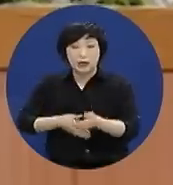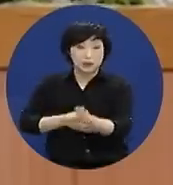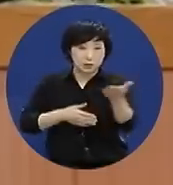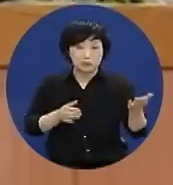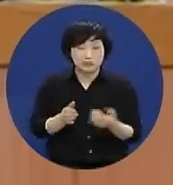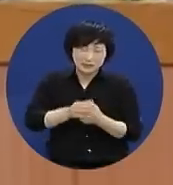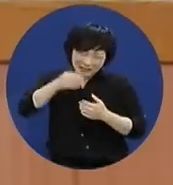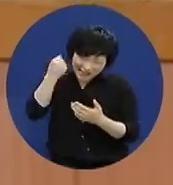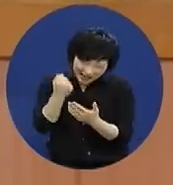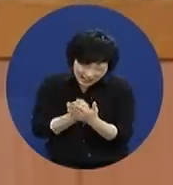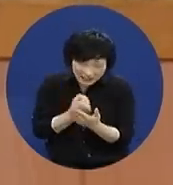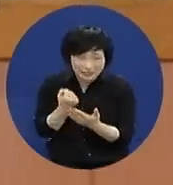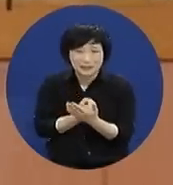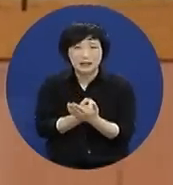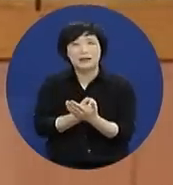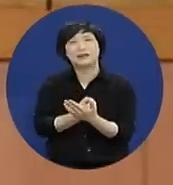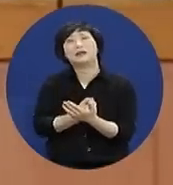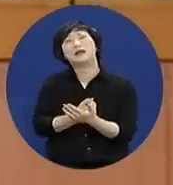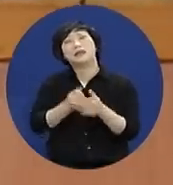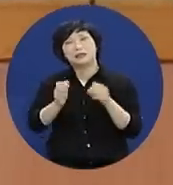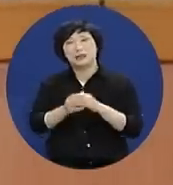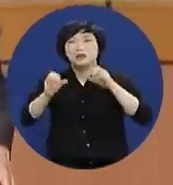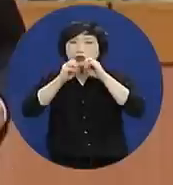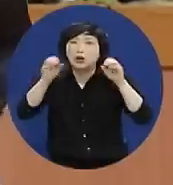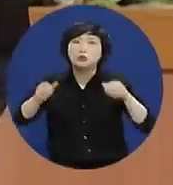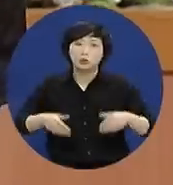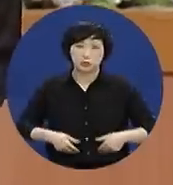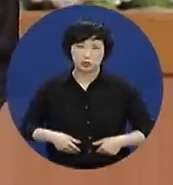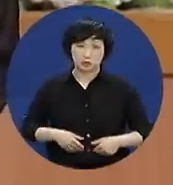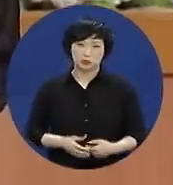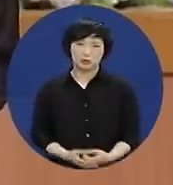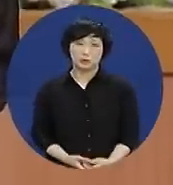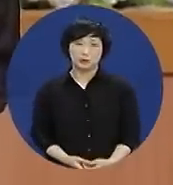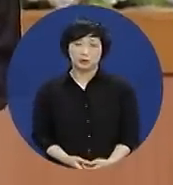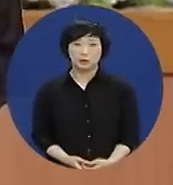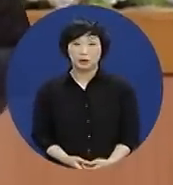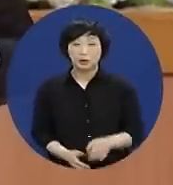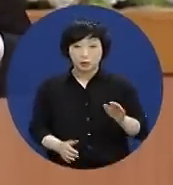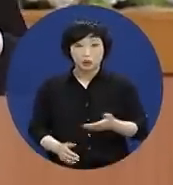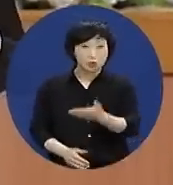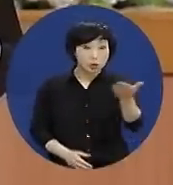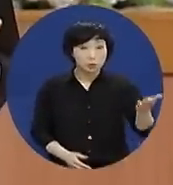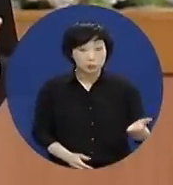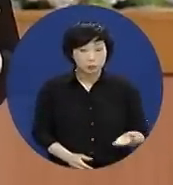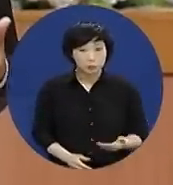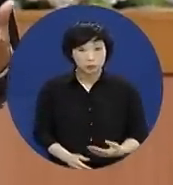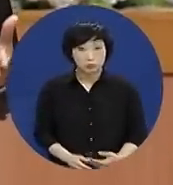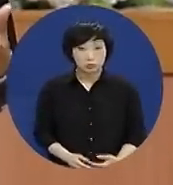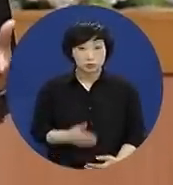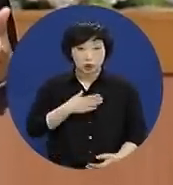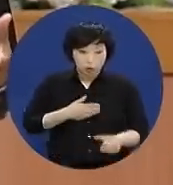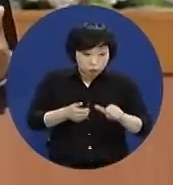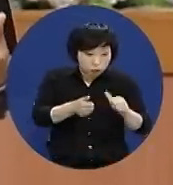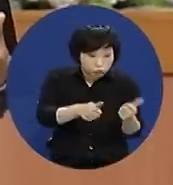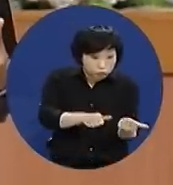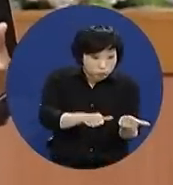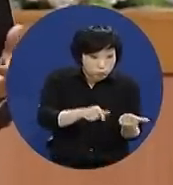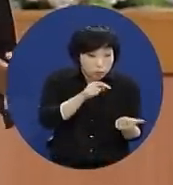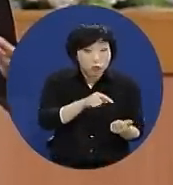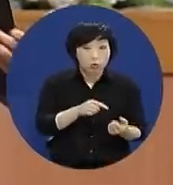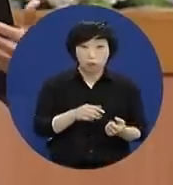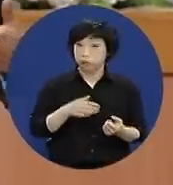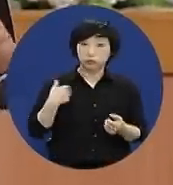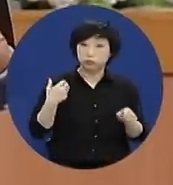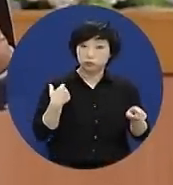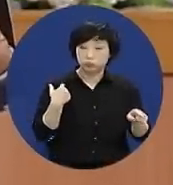聞き神に従って進みましょう切なく言っているけど自分の死について堅実